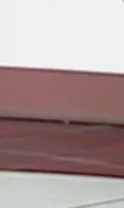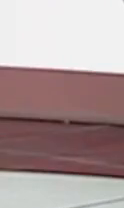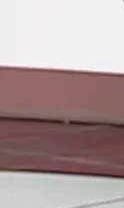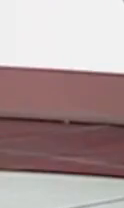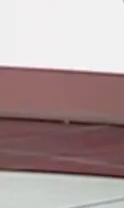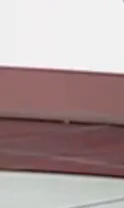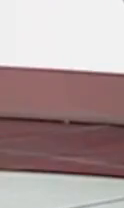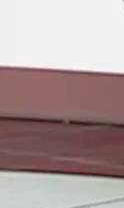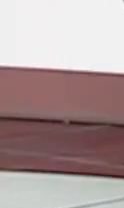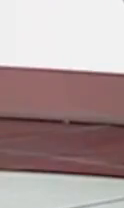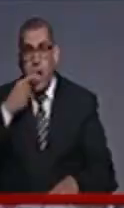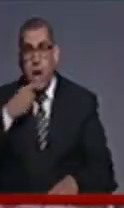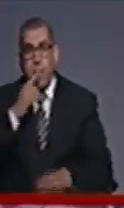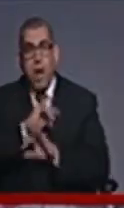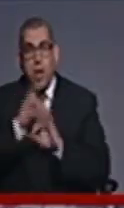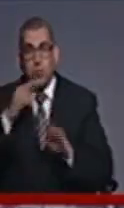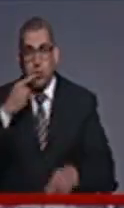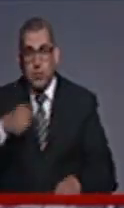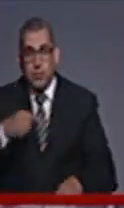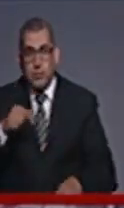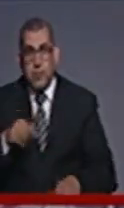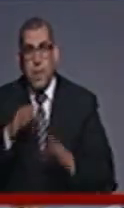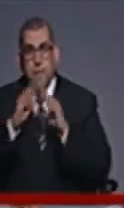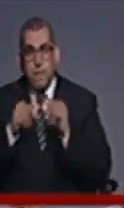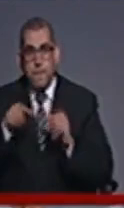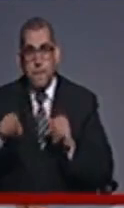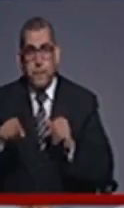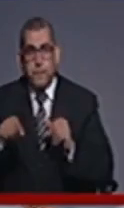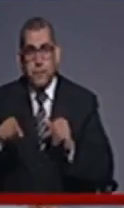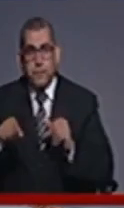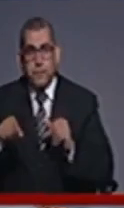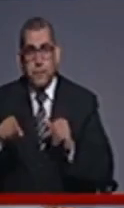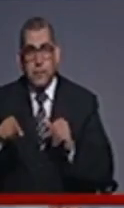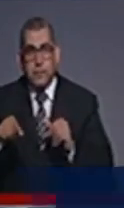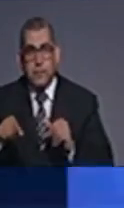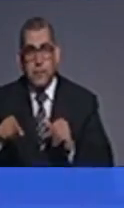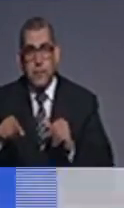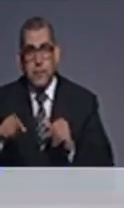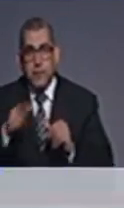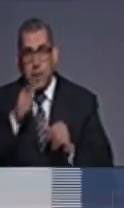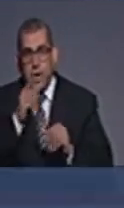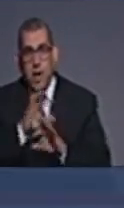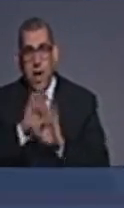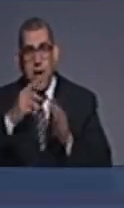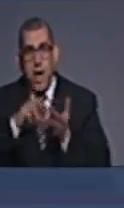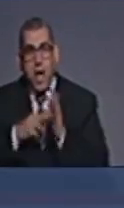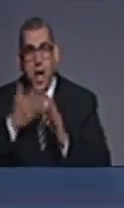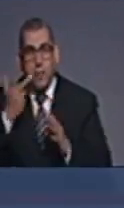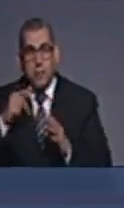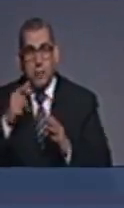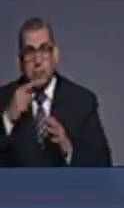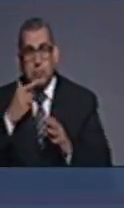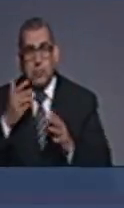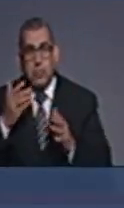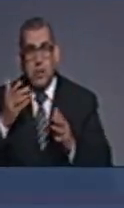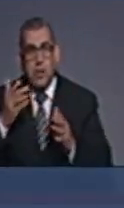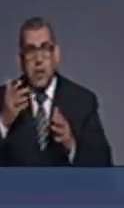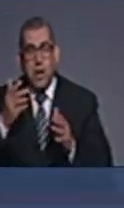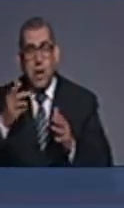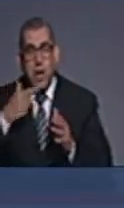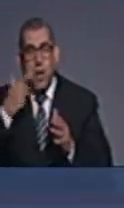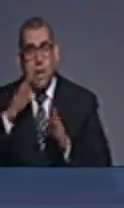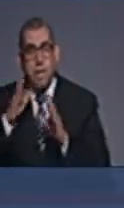السودانية. مصر دايما لها ثوابت في سياستها، بتتسم دايما بأن هي تكون